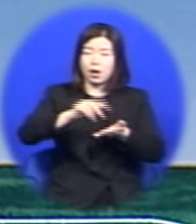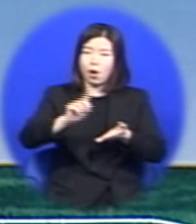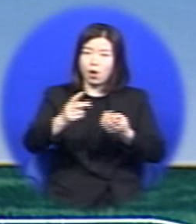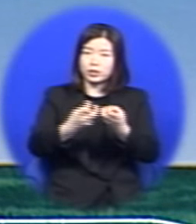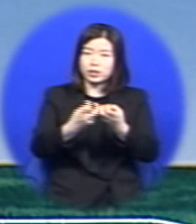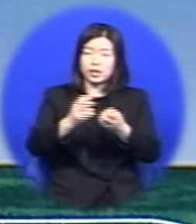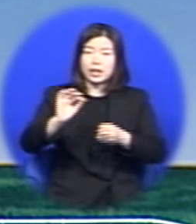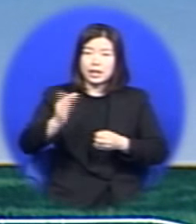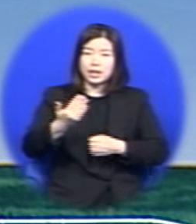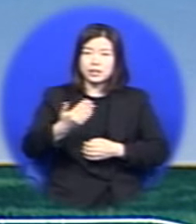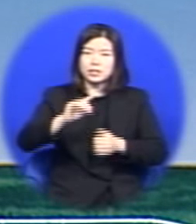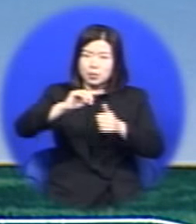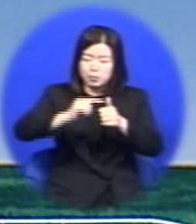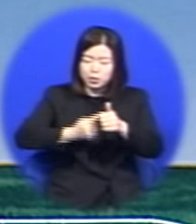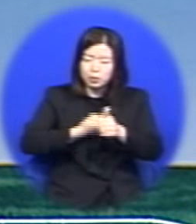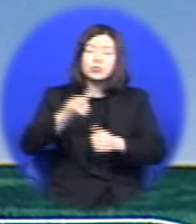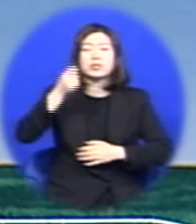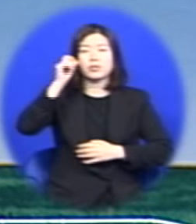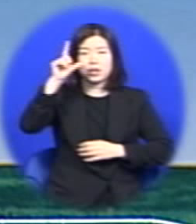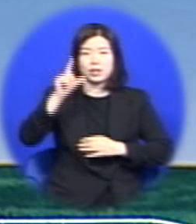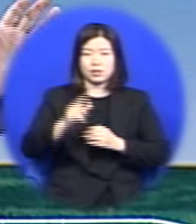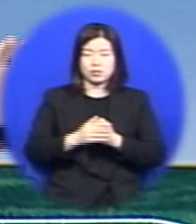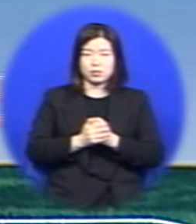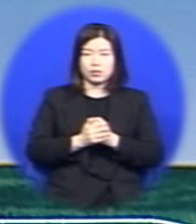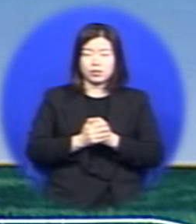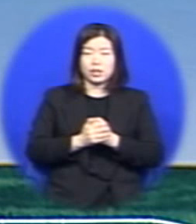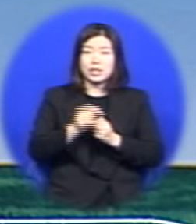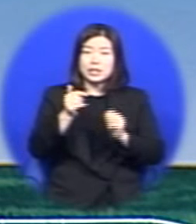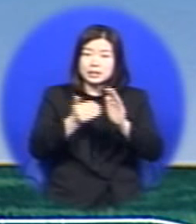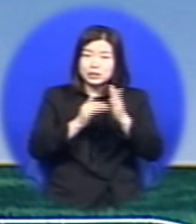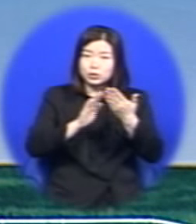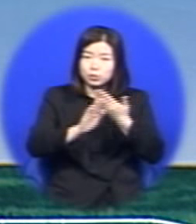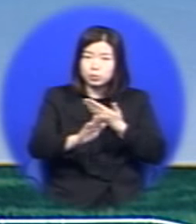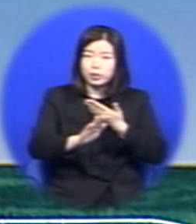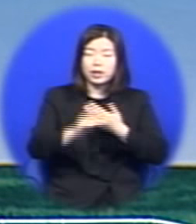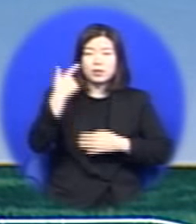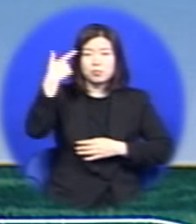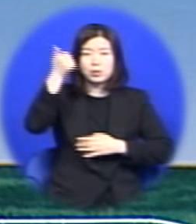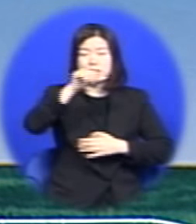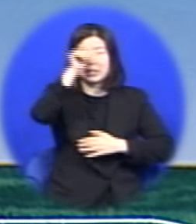비로소 그때 깨달았다는 것. 그리고 그 목사님의 인생이 달라진 겁니다.